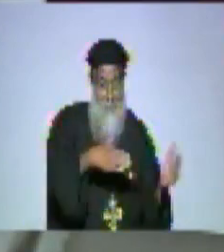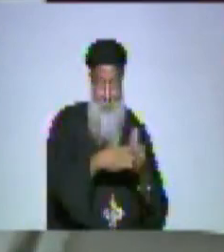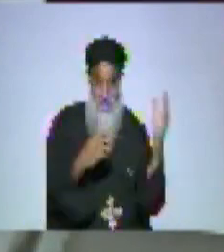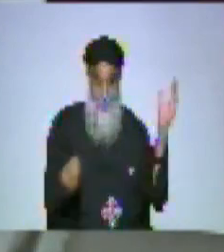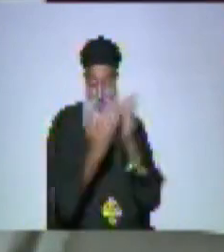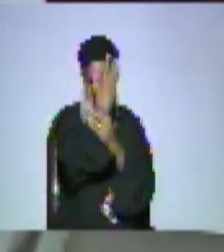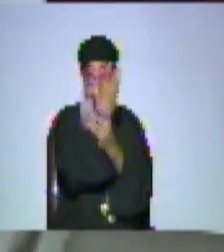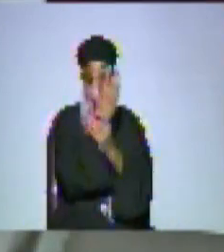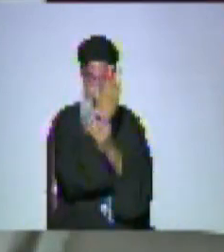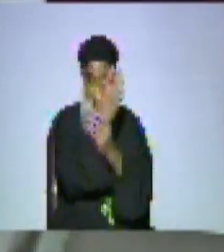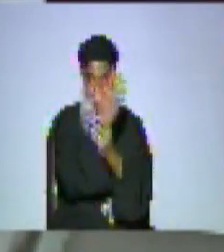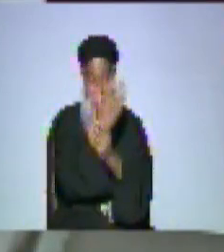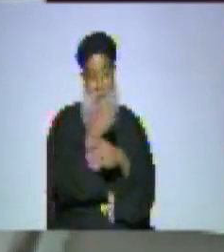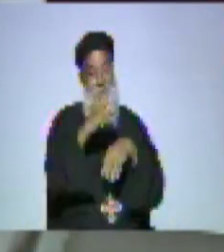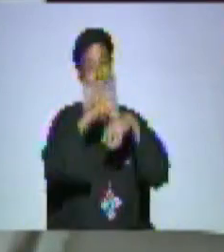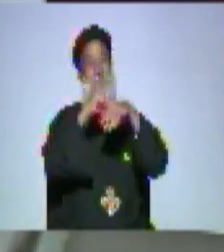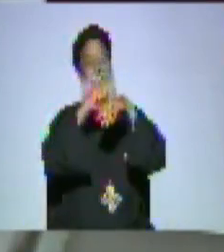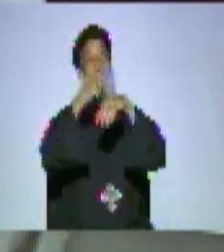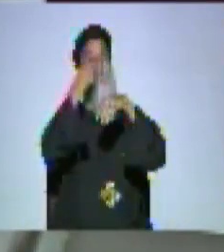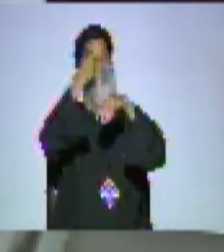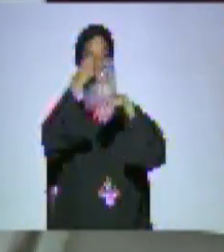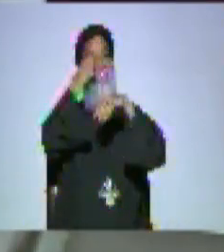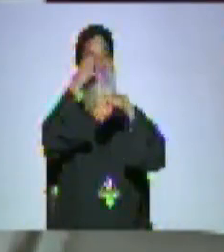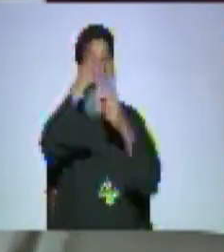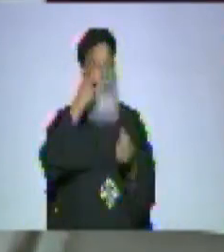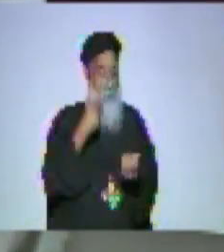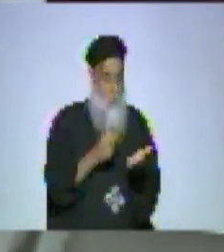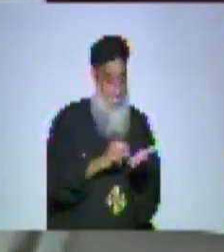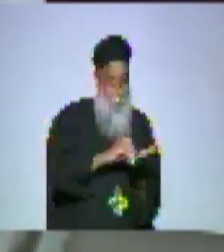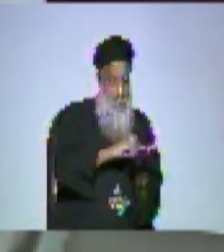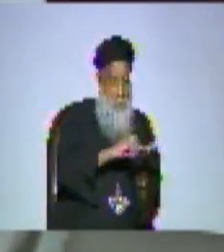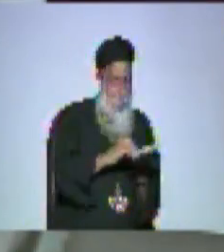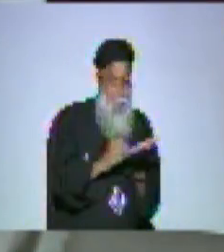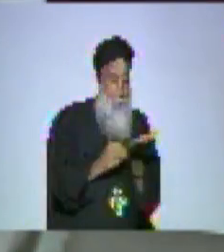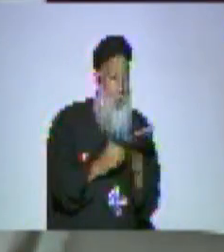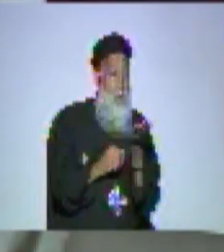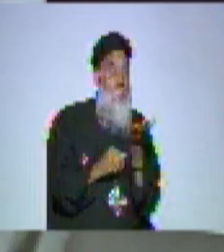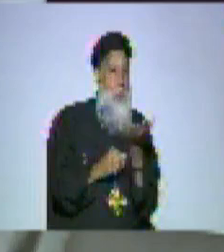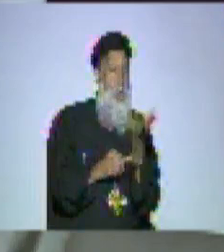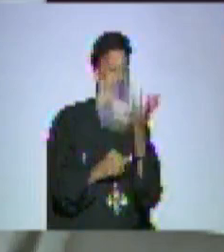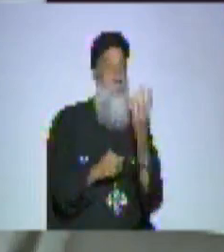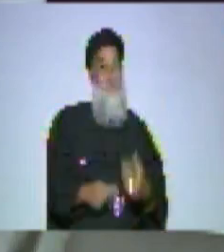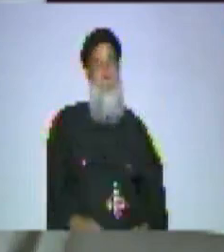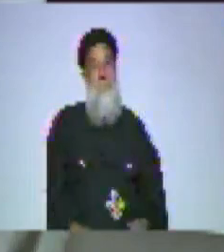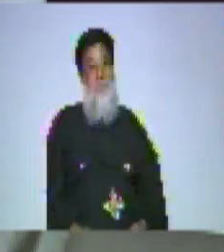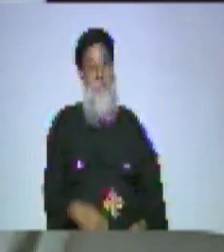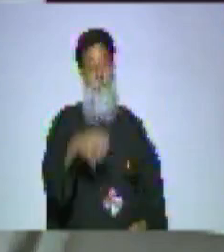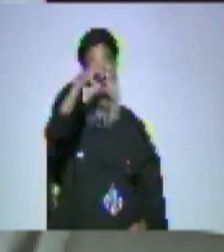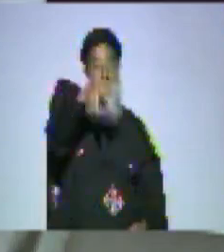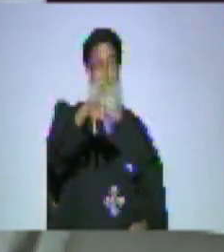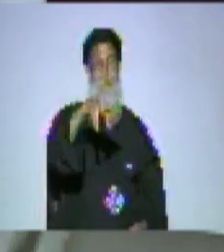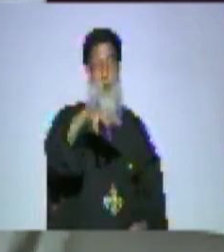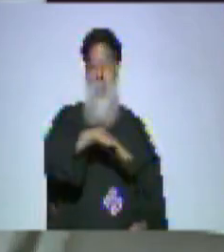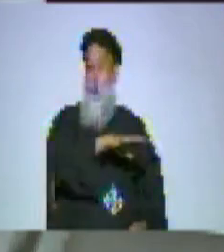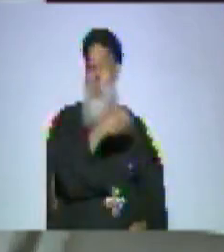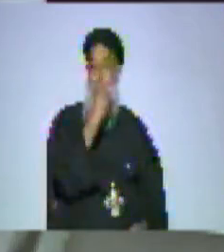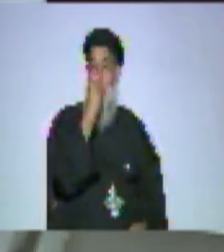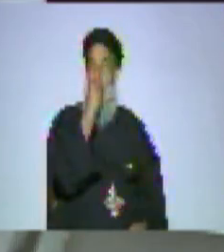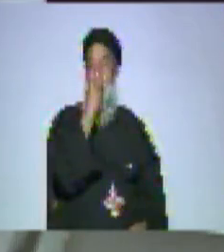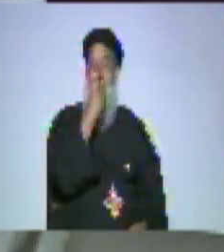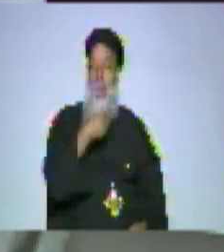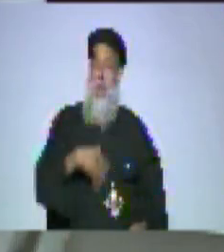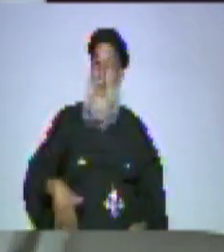هيا له كل شيء ولذلك خلق ادم وحواء في جنه وجاب كل